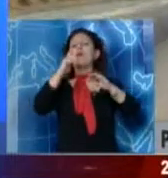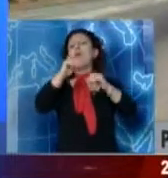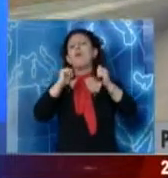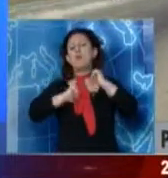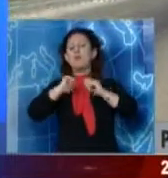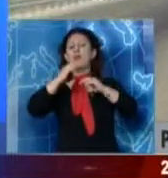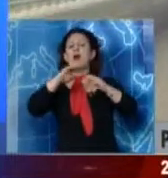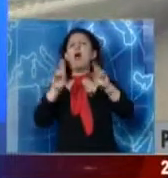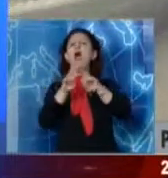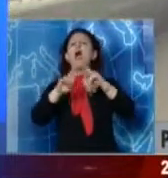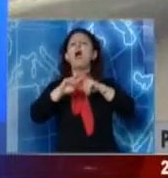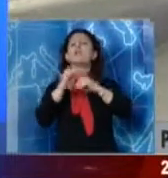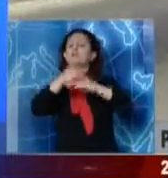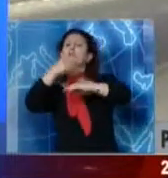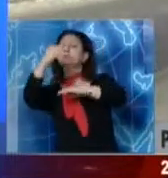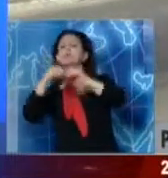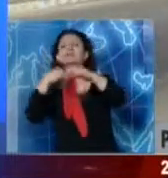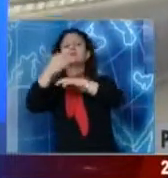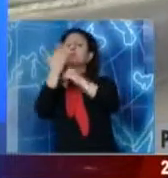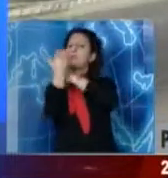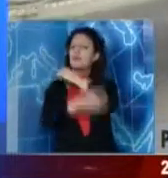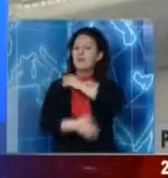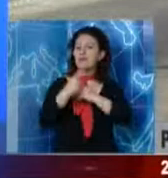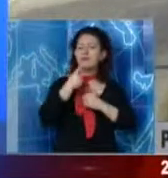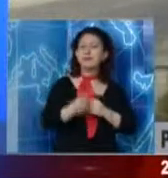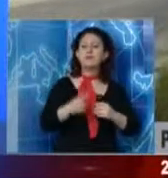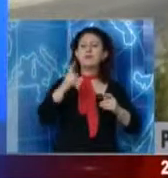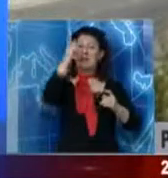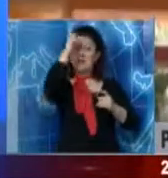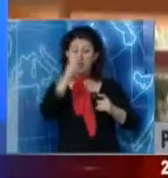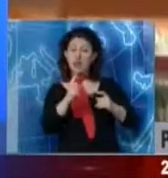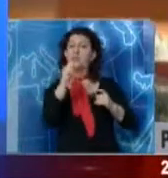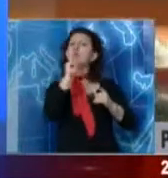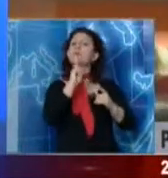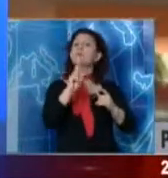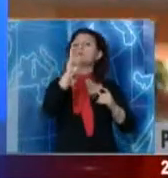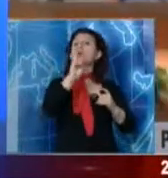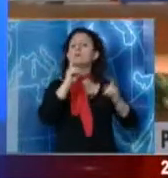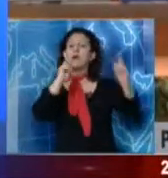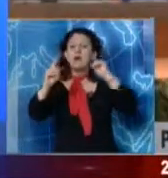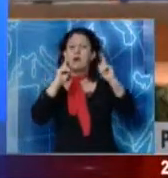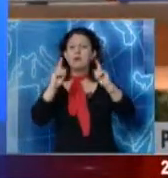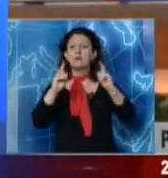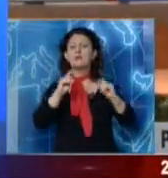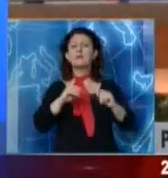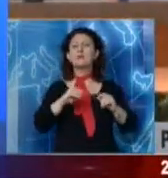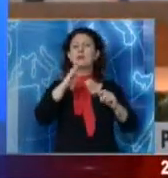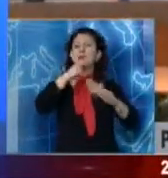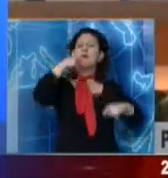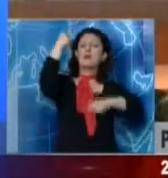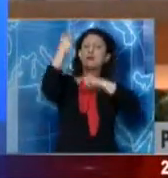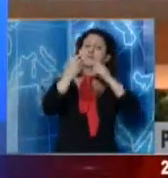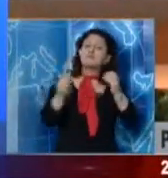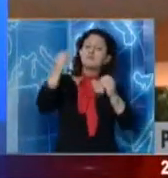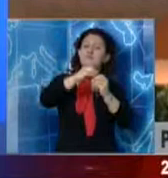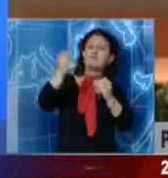artık çıkarmıyorlar. İlk etapta zannediyorum 100 ile 200 arasında bir öğrenci ama işte her yıl üzerine